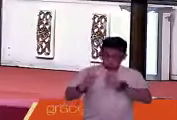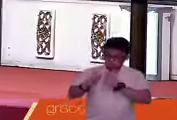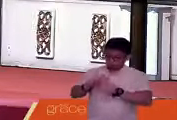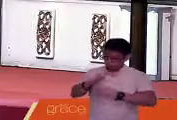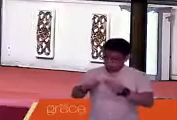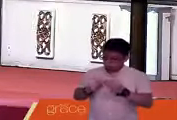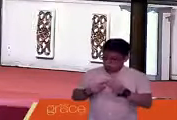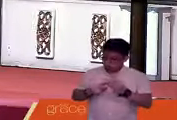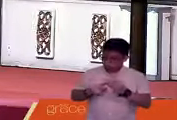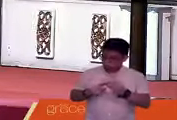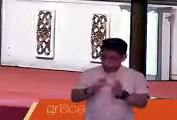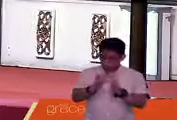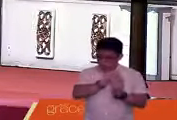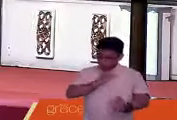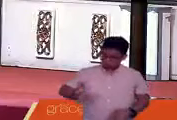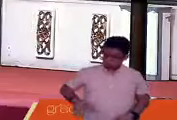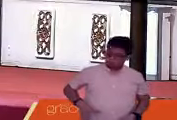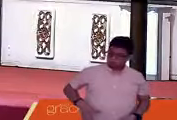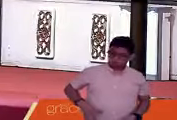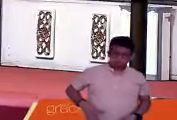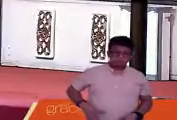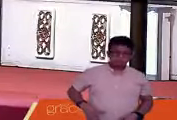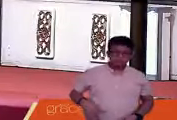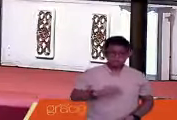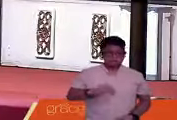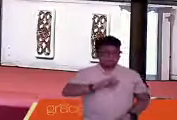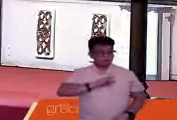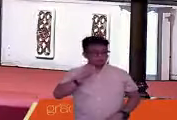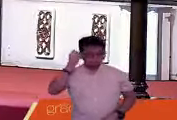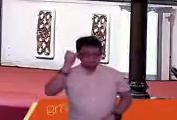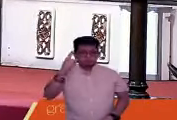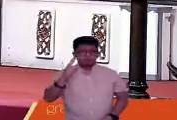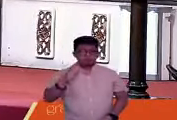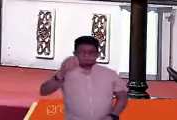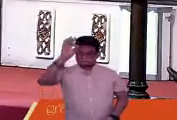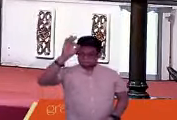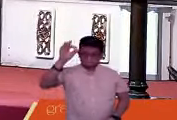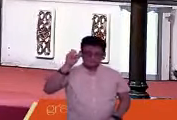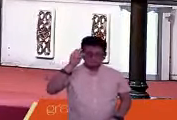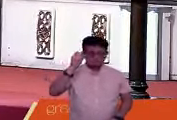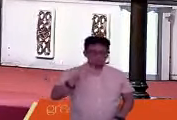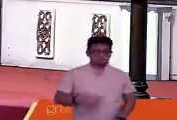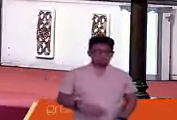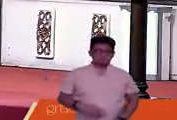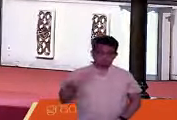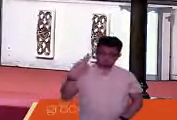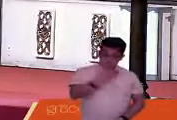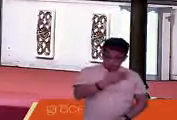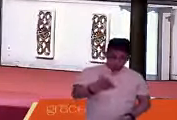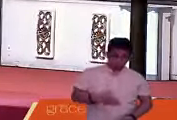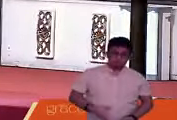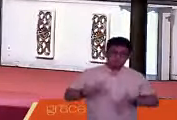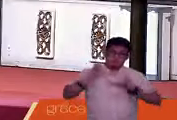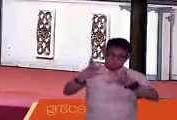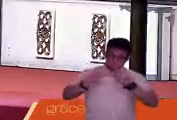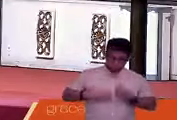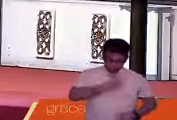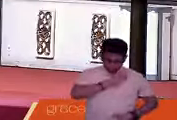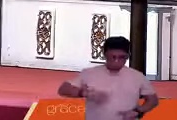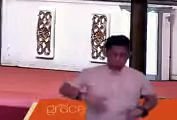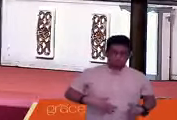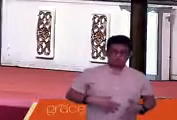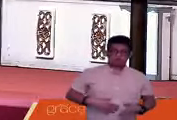Jesus Christ. Unya, nakasabot man ko. Pag-ingon niya, dawaton mo si Kristo, nga